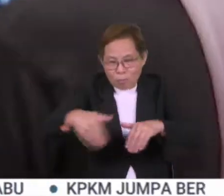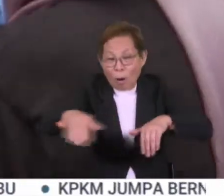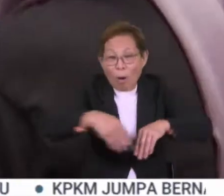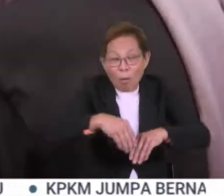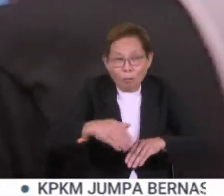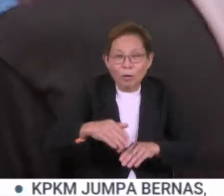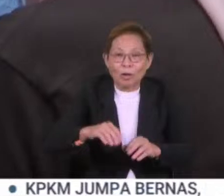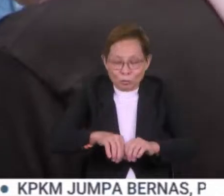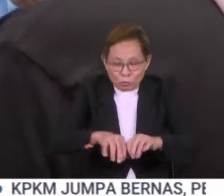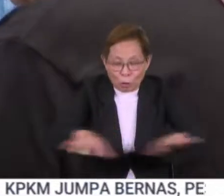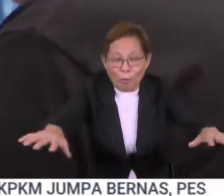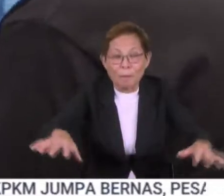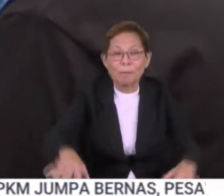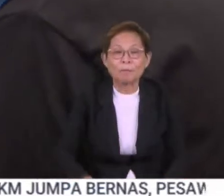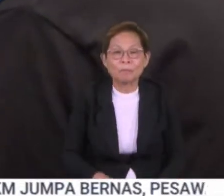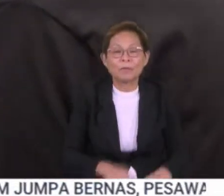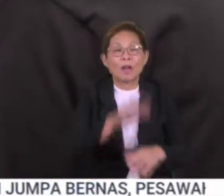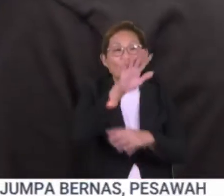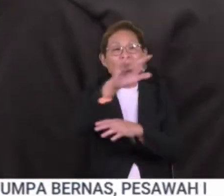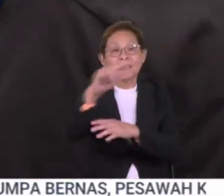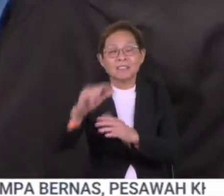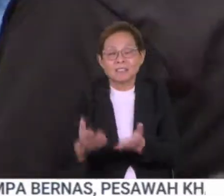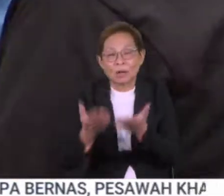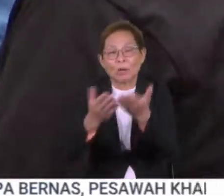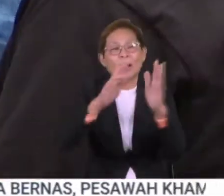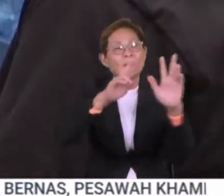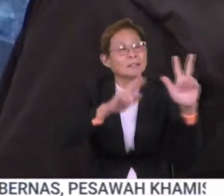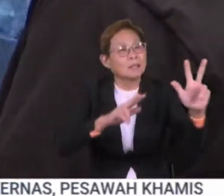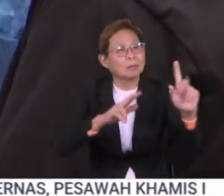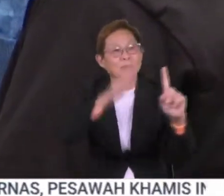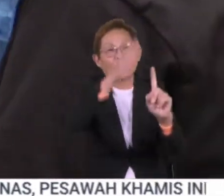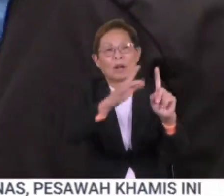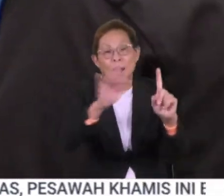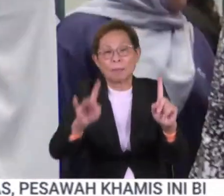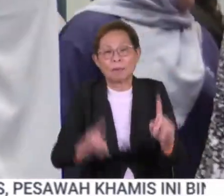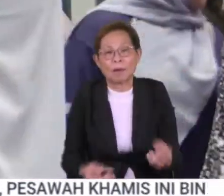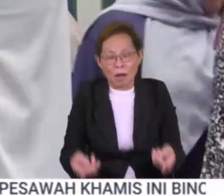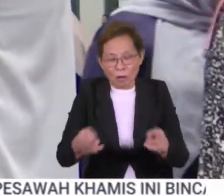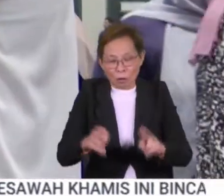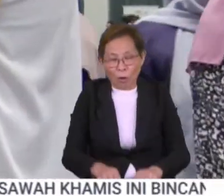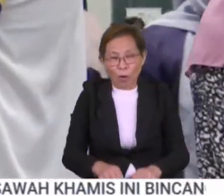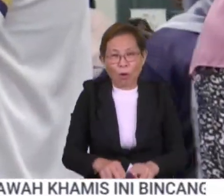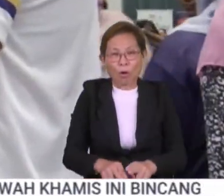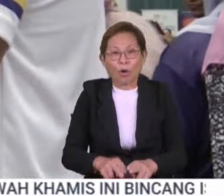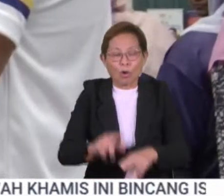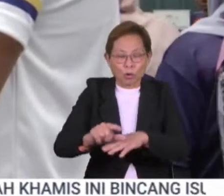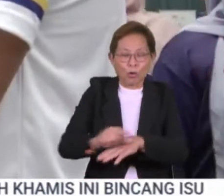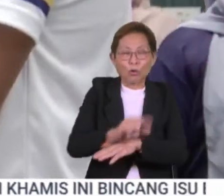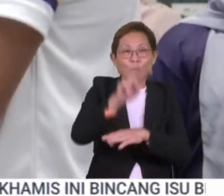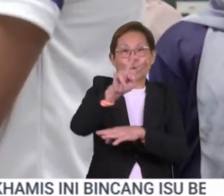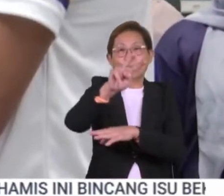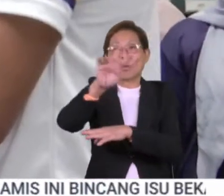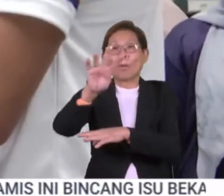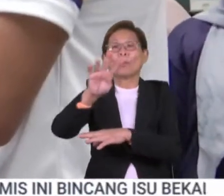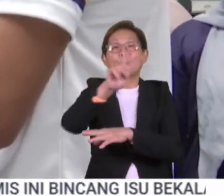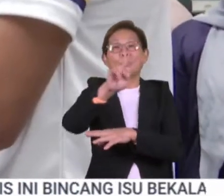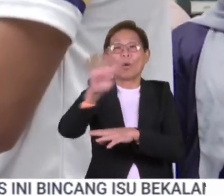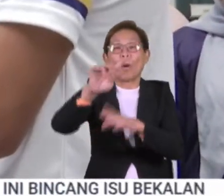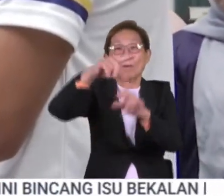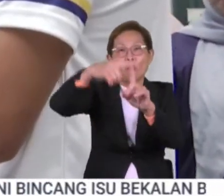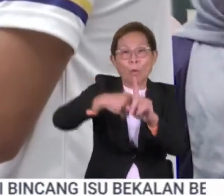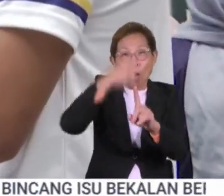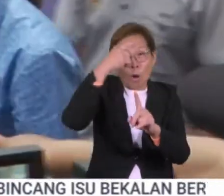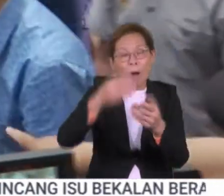Pakej 5G Rahmah ditawarkan bermula 31 Ogos lepas dengan kontrak langganan 24 bulan terbuka untuk seluruh